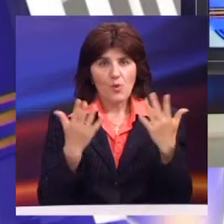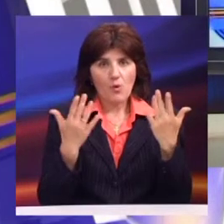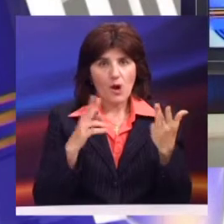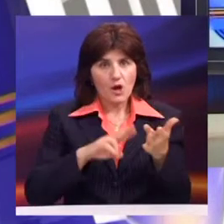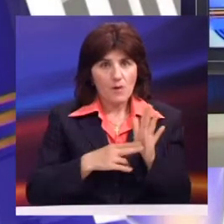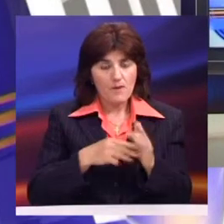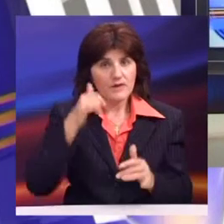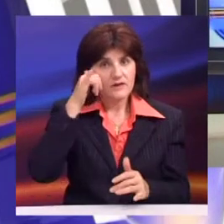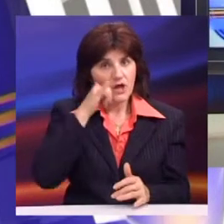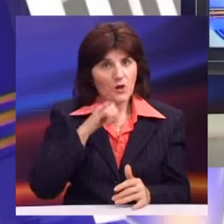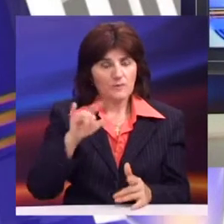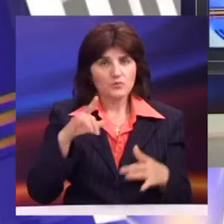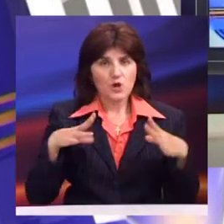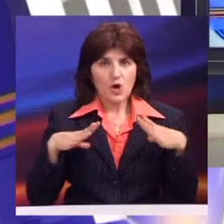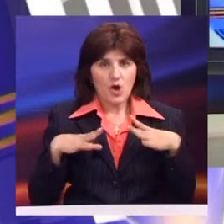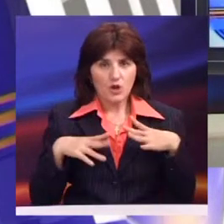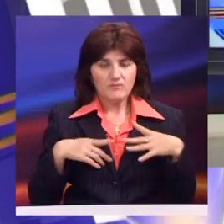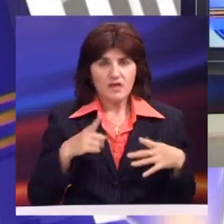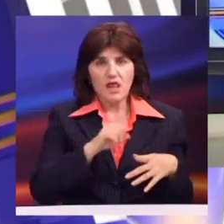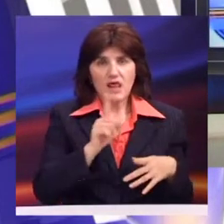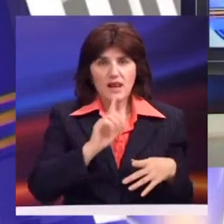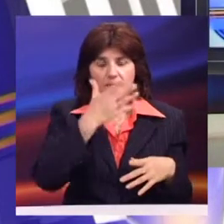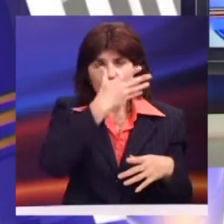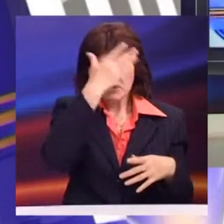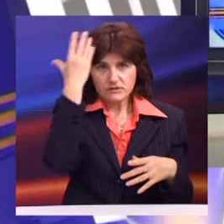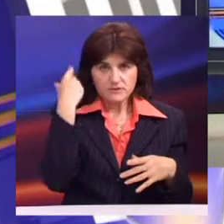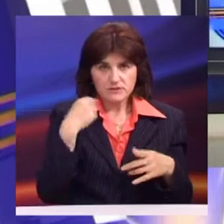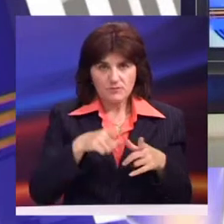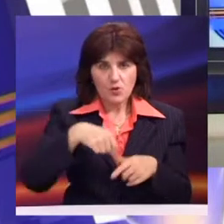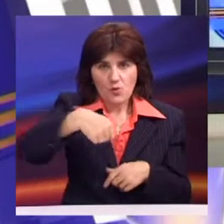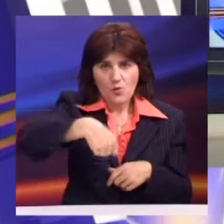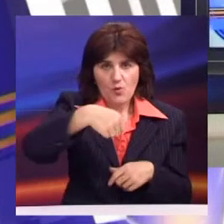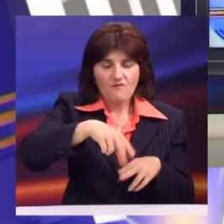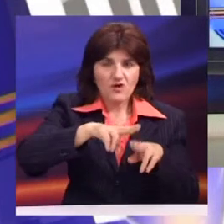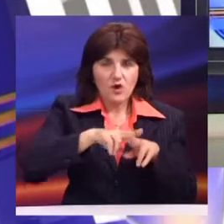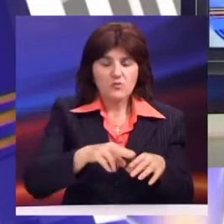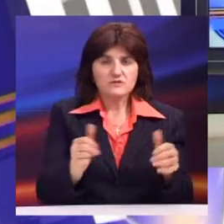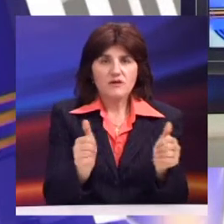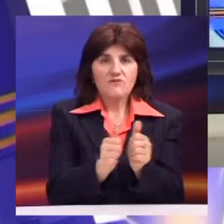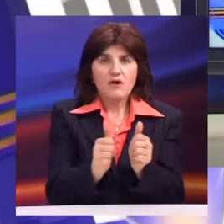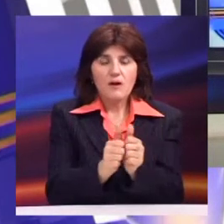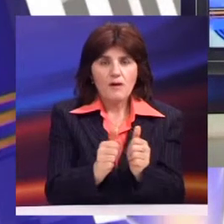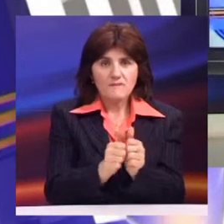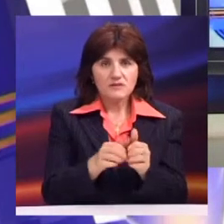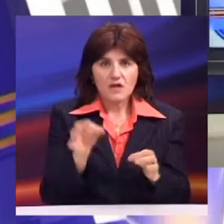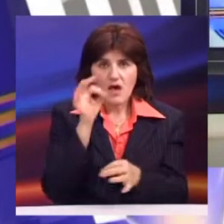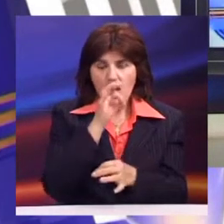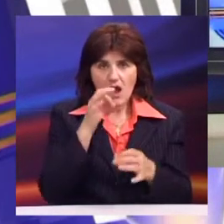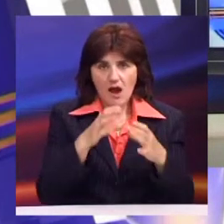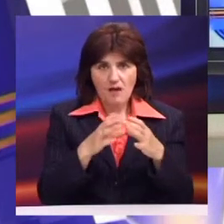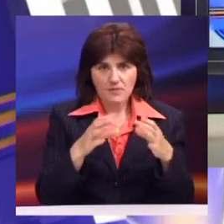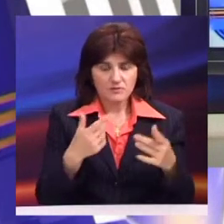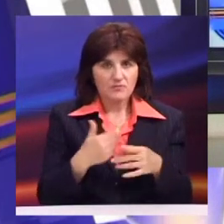Ukoliko planirate da putujete na godišnji odmor, nikako nemojte zaboraviti da u koferu ostavite mesta i za putnu